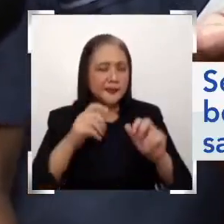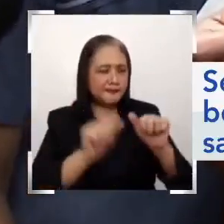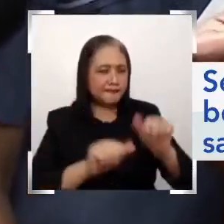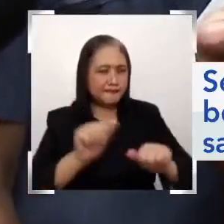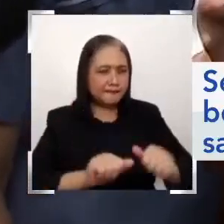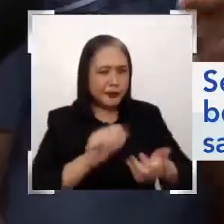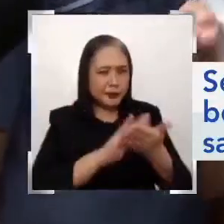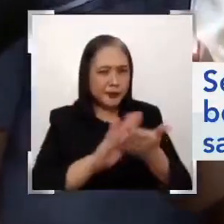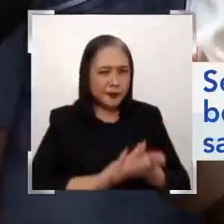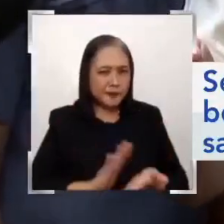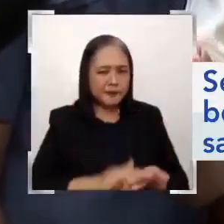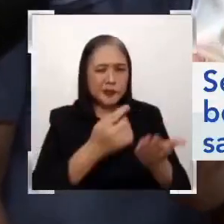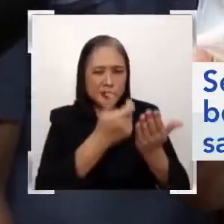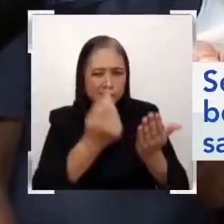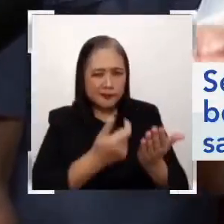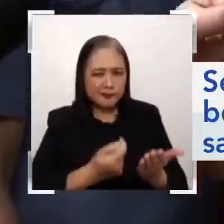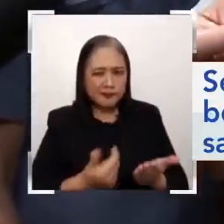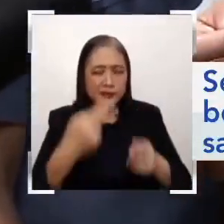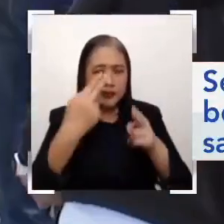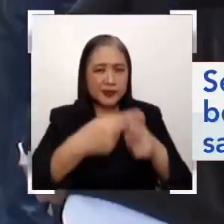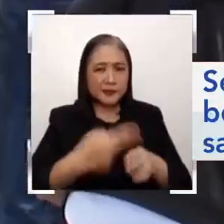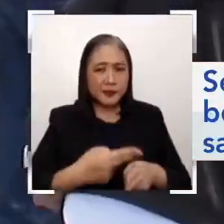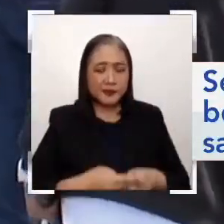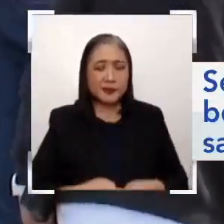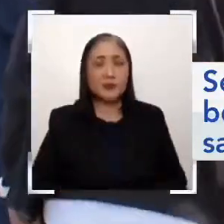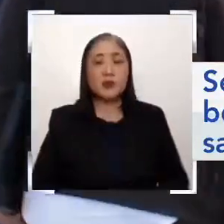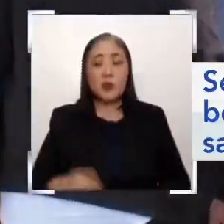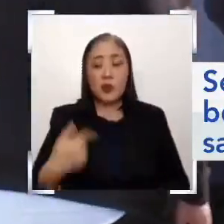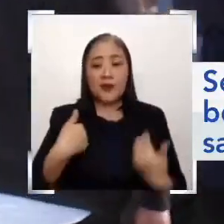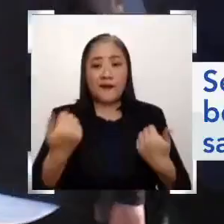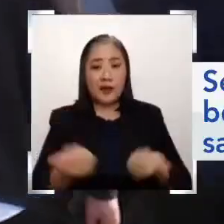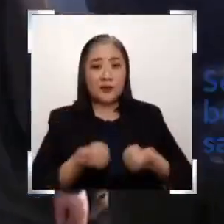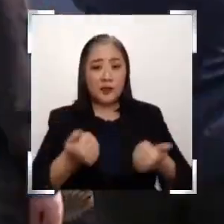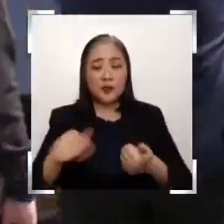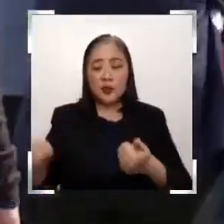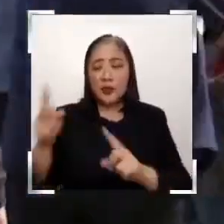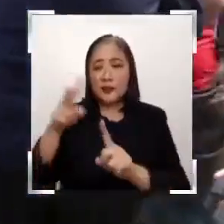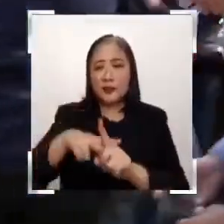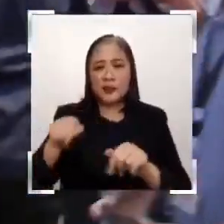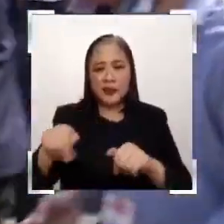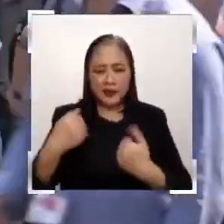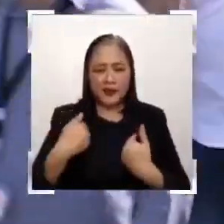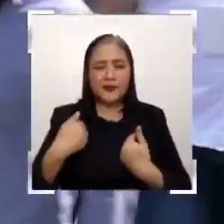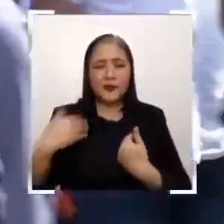listahan. Ipapalit sa mga mababakanteng slot ang mga aplikante na nasa waitlist.